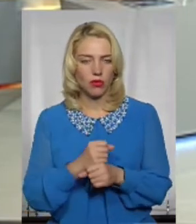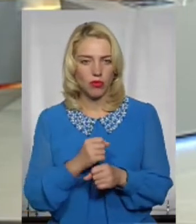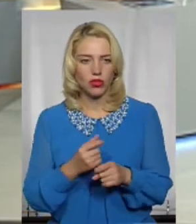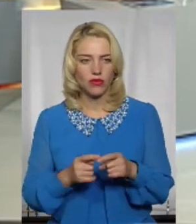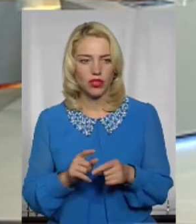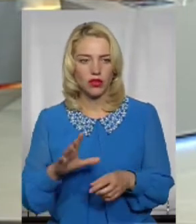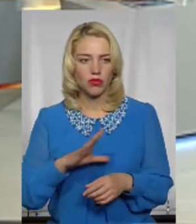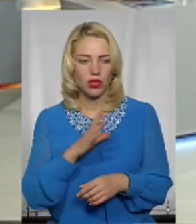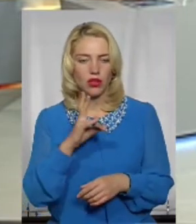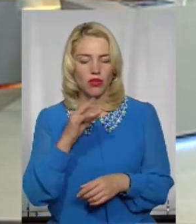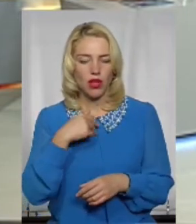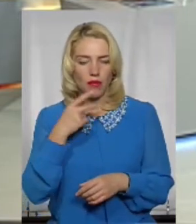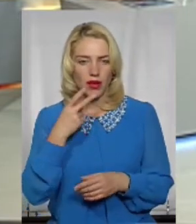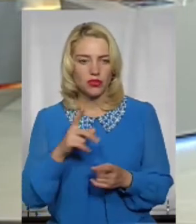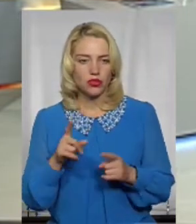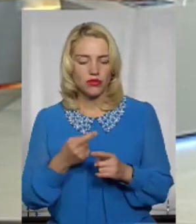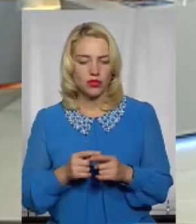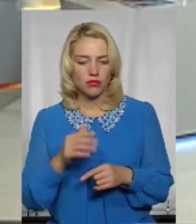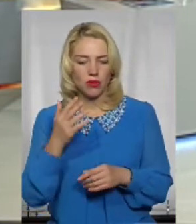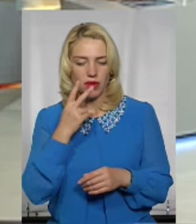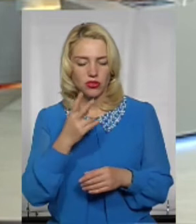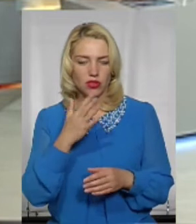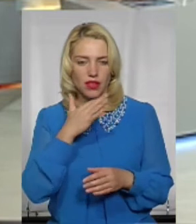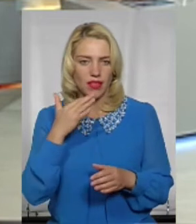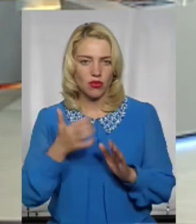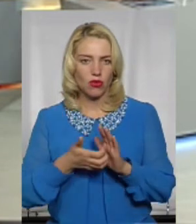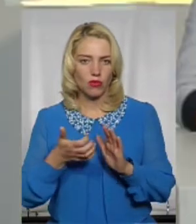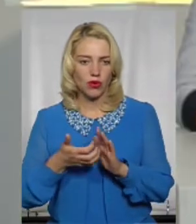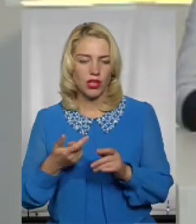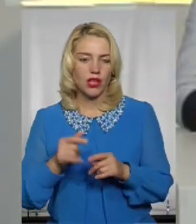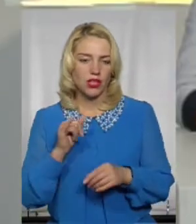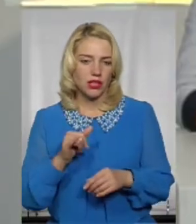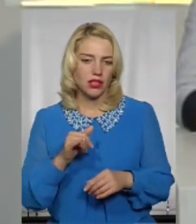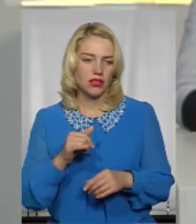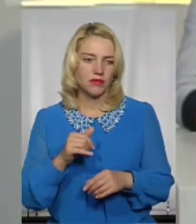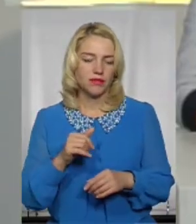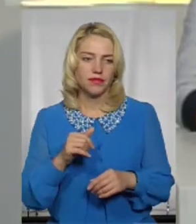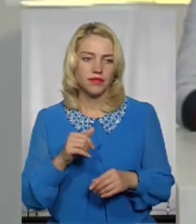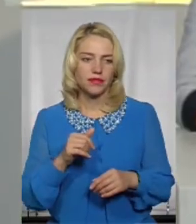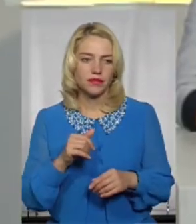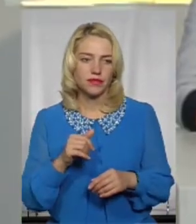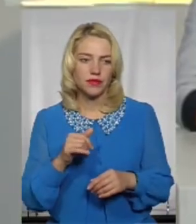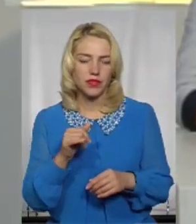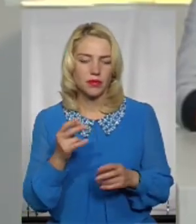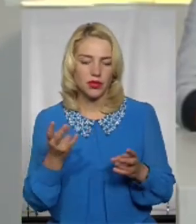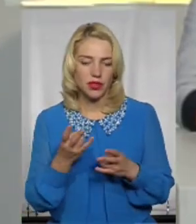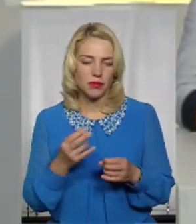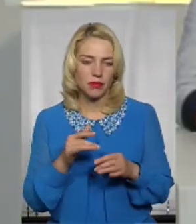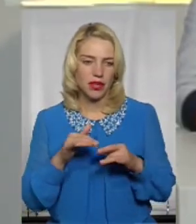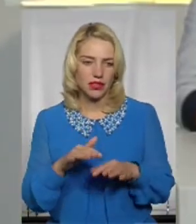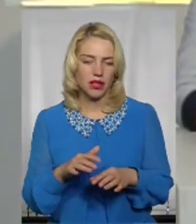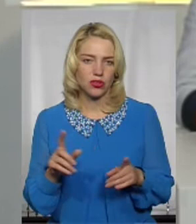і була. Але я бачу, що в цьому дуже багато є ще недоробок і треба розробляти такі практичні заходи для того,